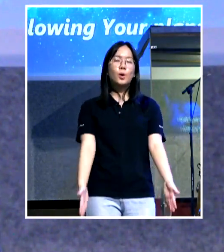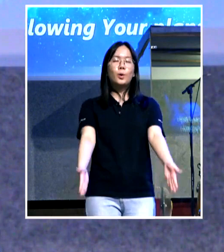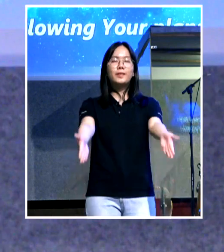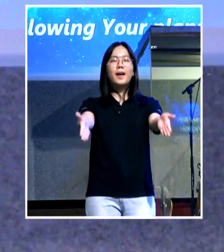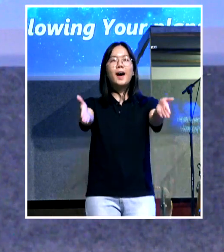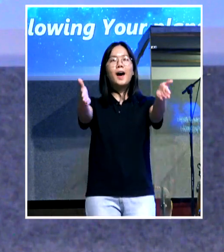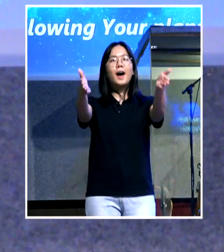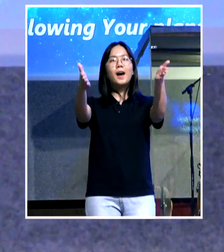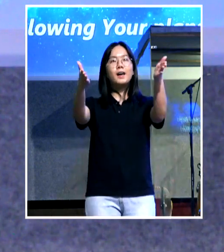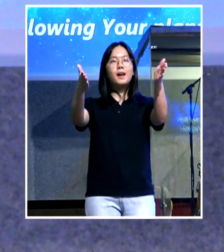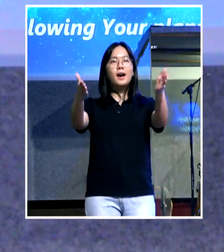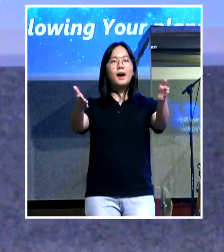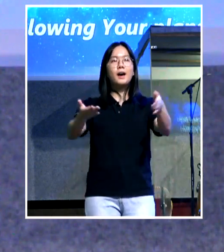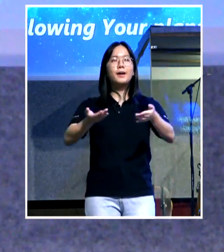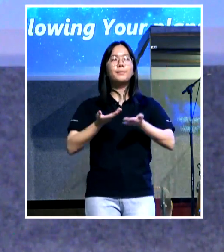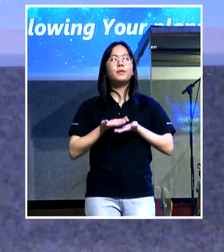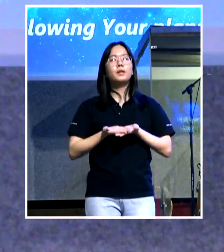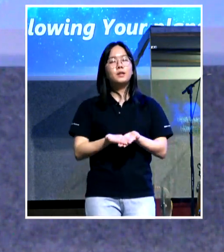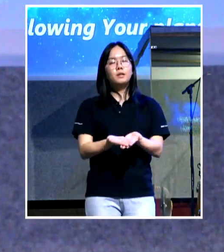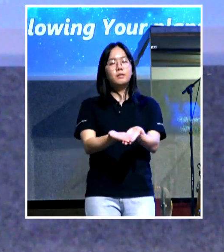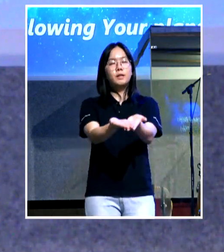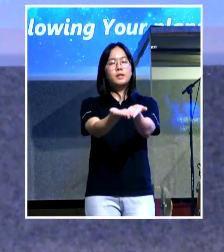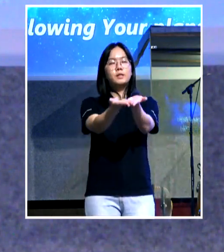Masa dalam